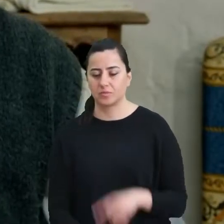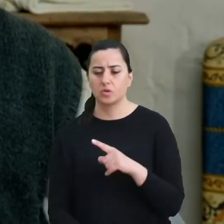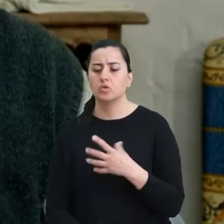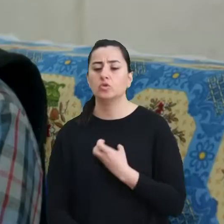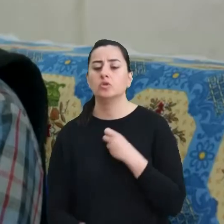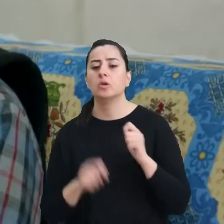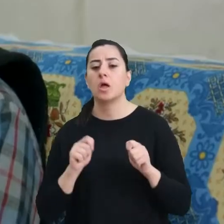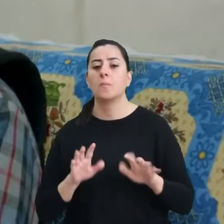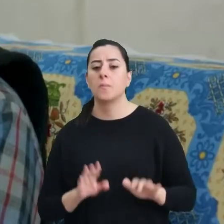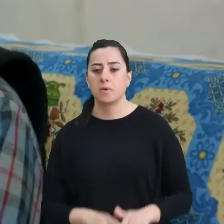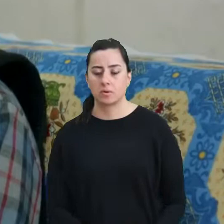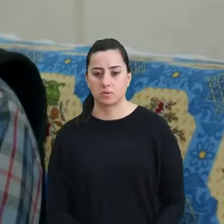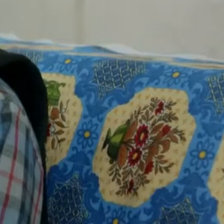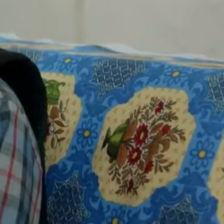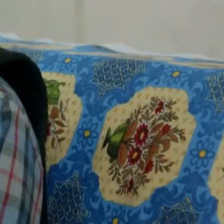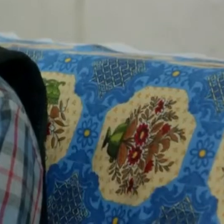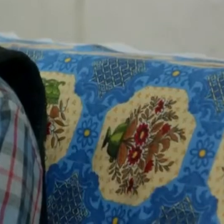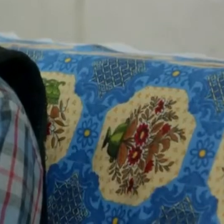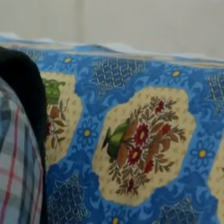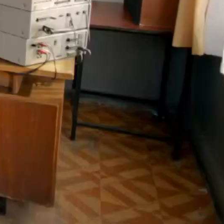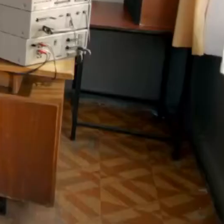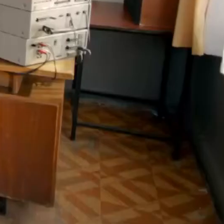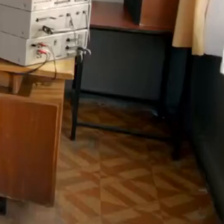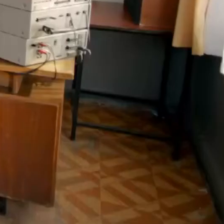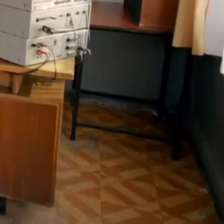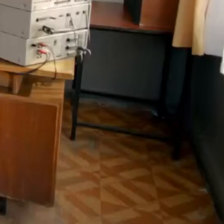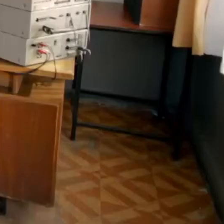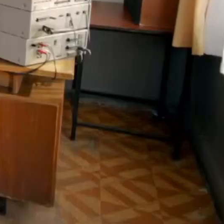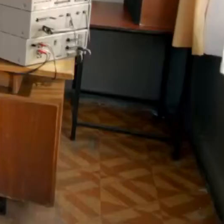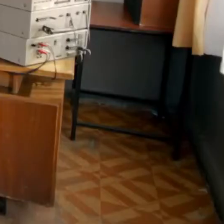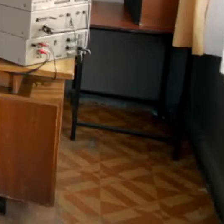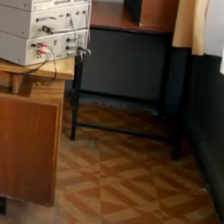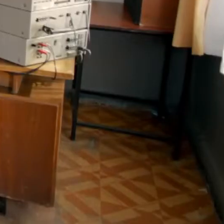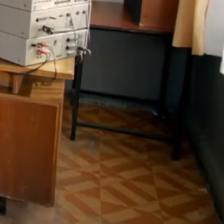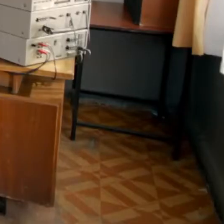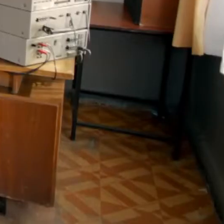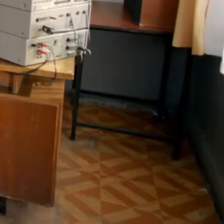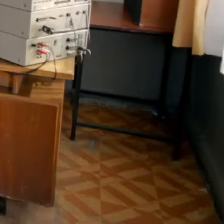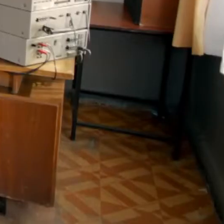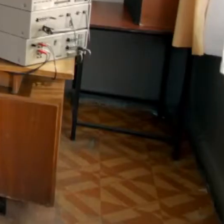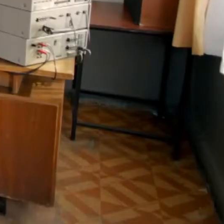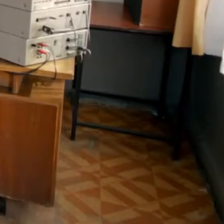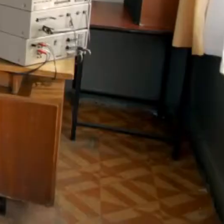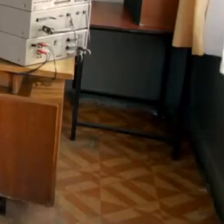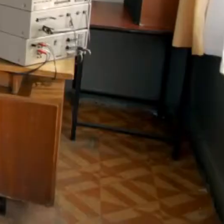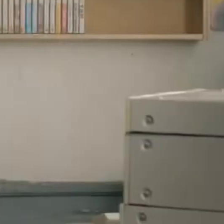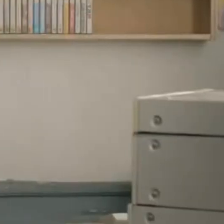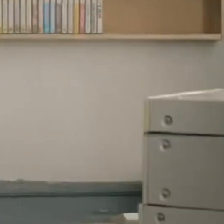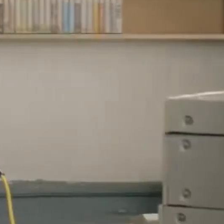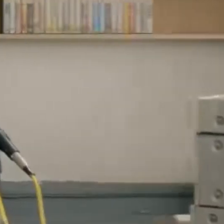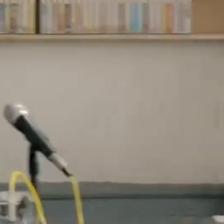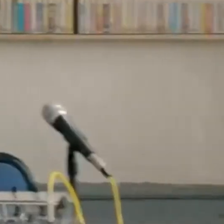Üzme kendini. Buruk tamam diye başını salladı. İsmail radyoda raflara kasetleri yerleştiriyor. Yılmaz başını